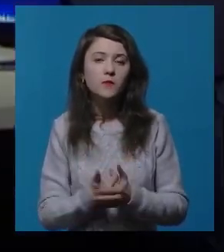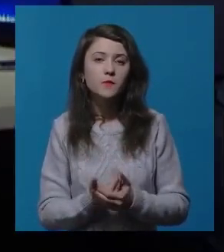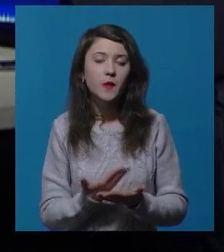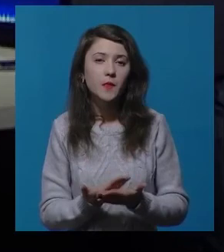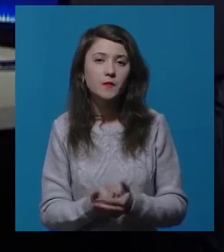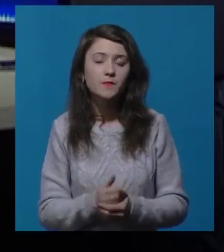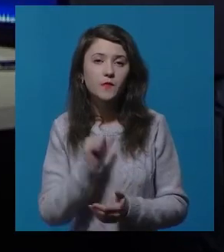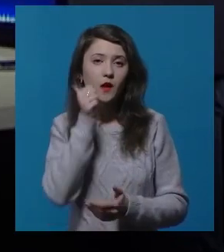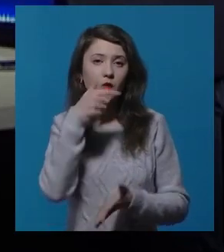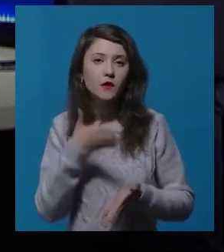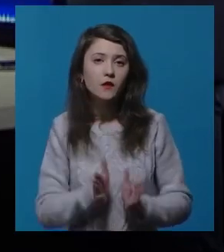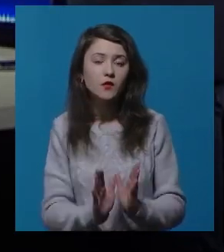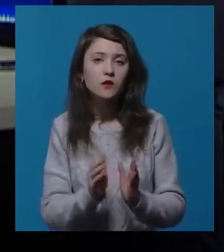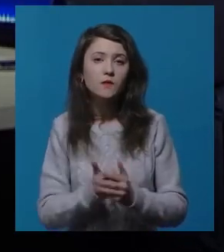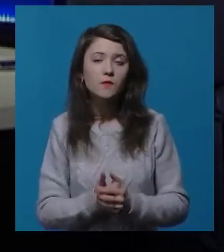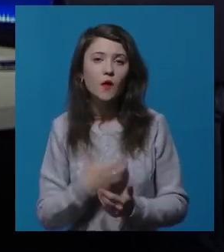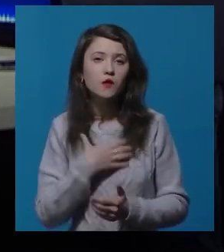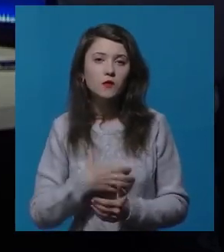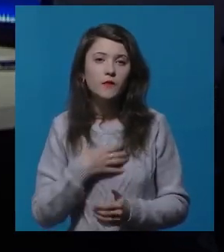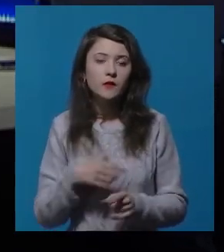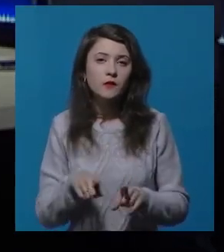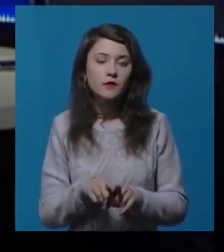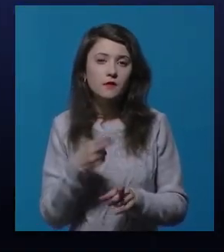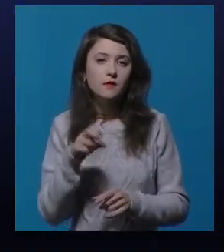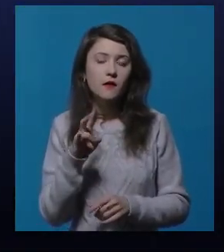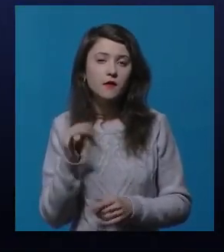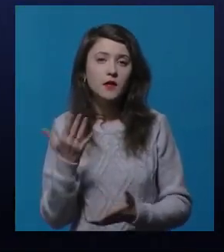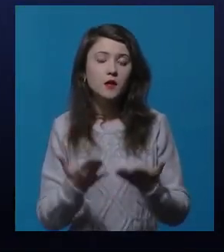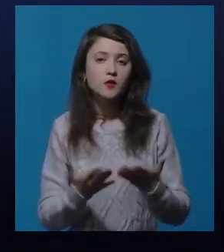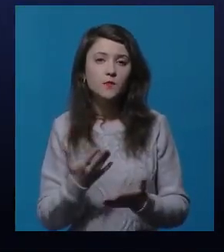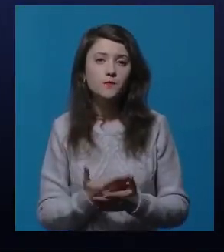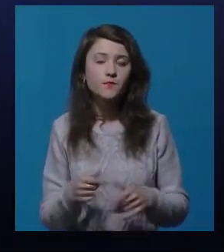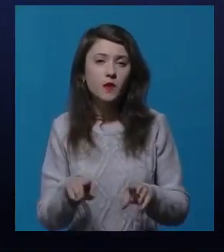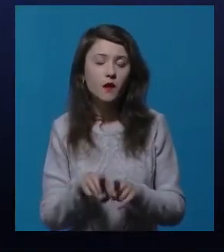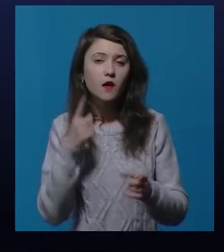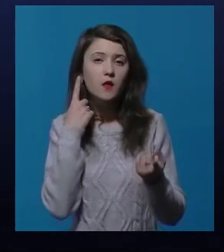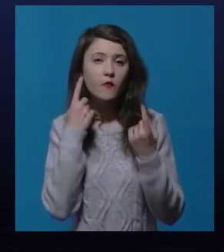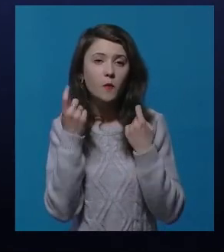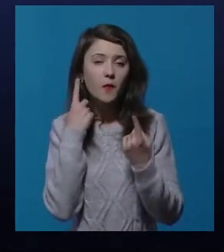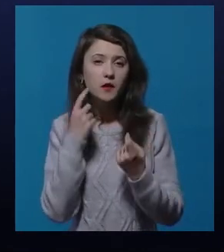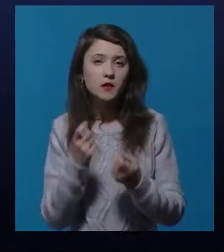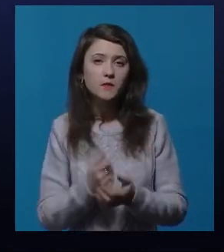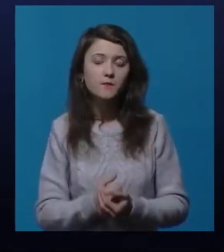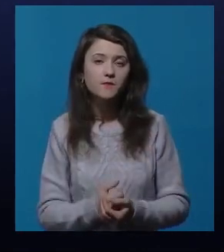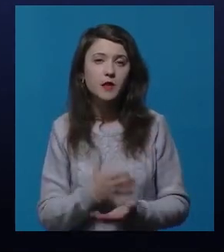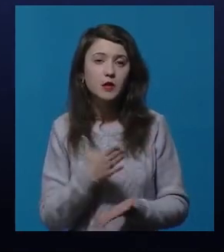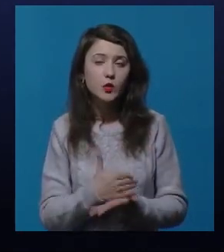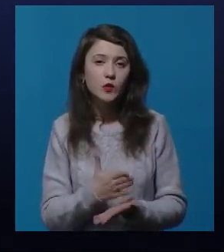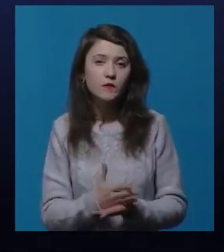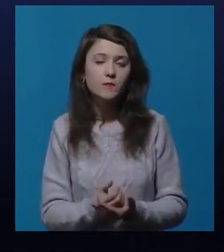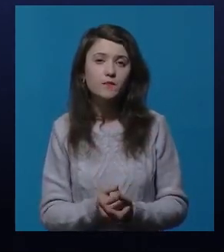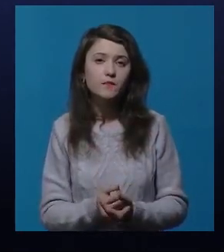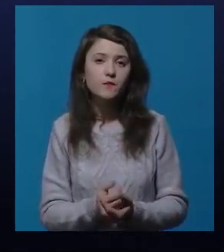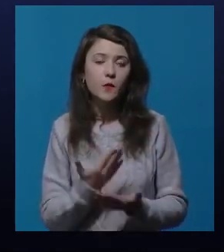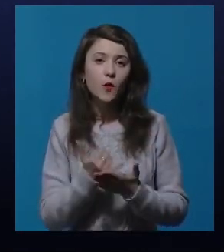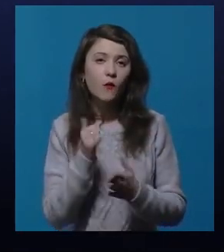рік народження, і певні персональні дані. Тому якщо така інформація існує, там з мережі